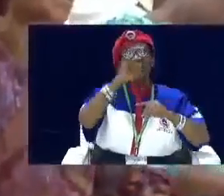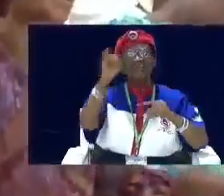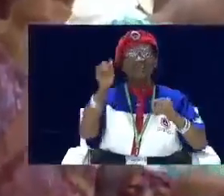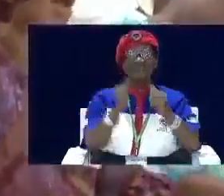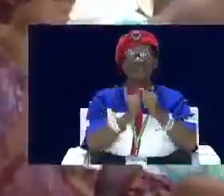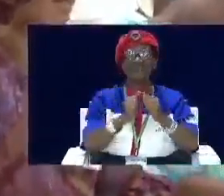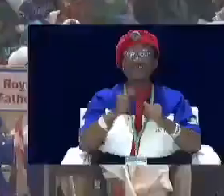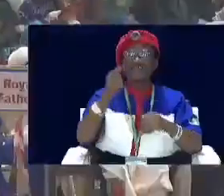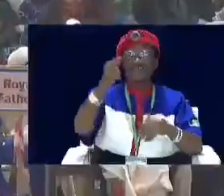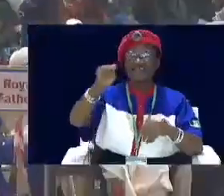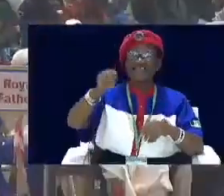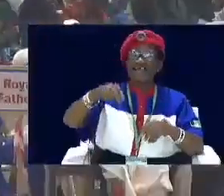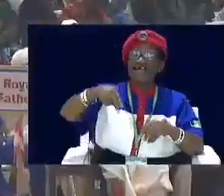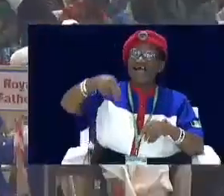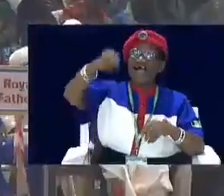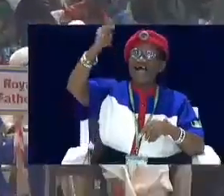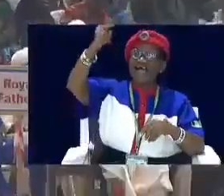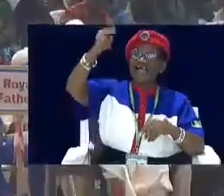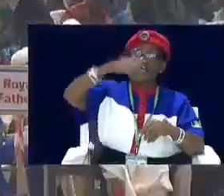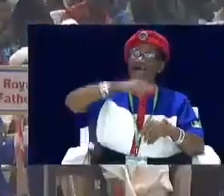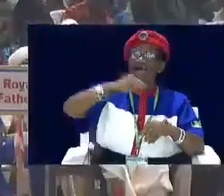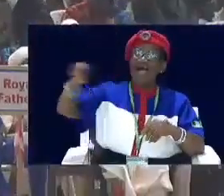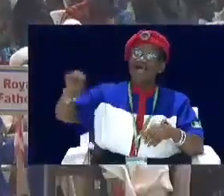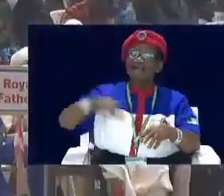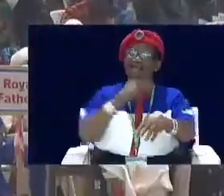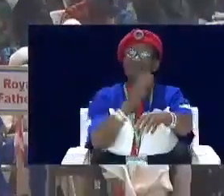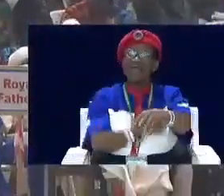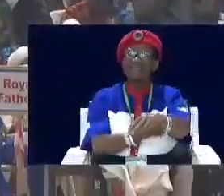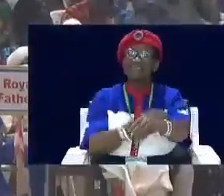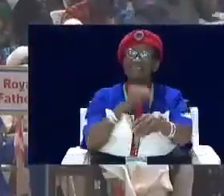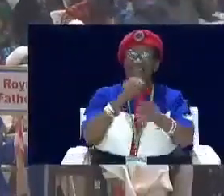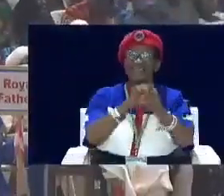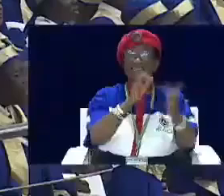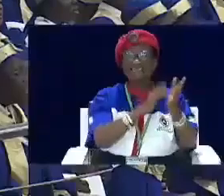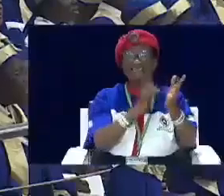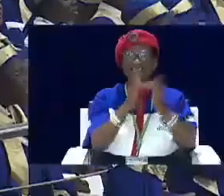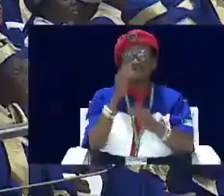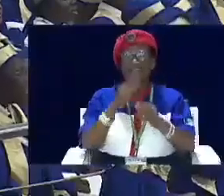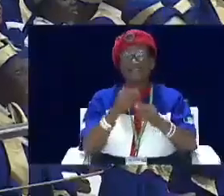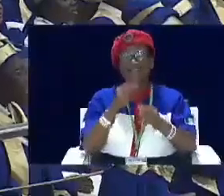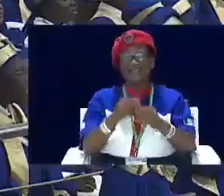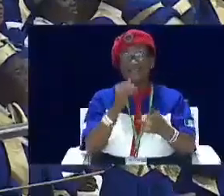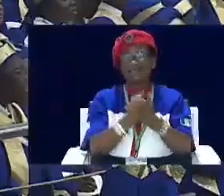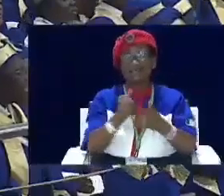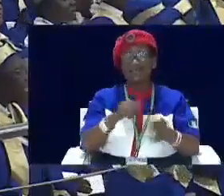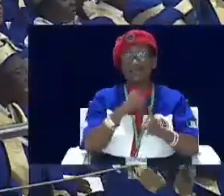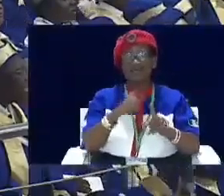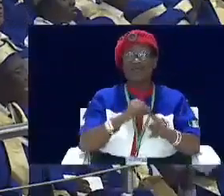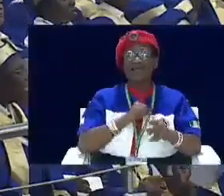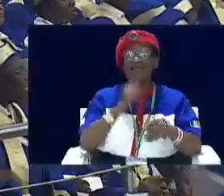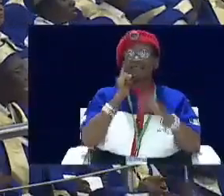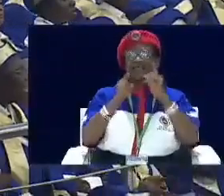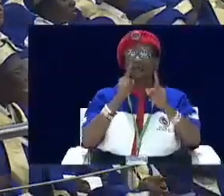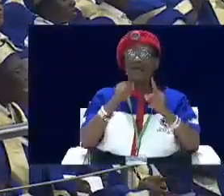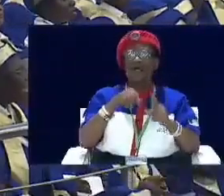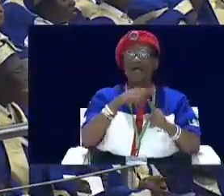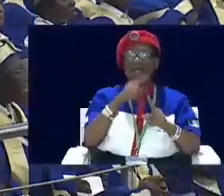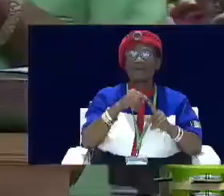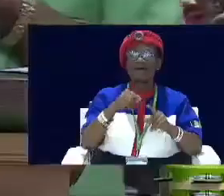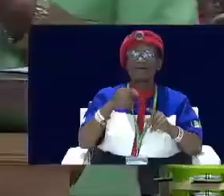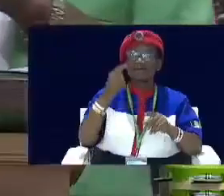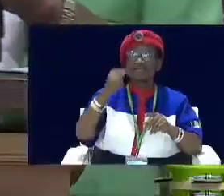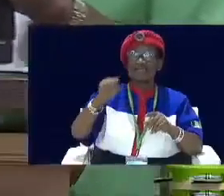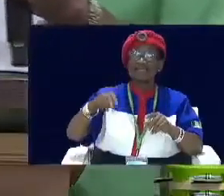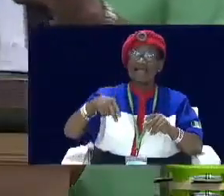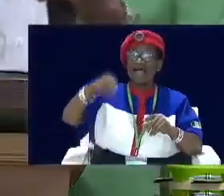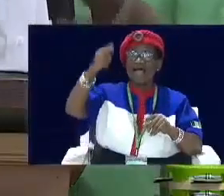àwọn ọlọ́lá, àwọn ọba àti àwọn ìjòyè. And when I'm talking about the high and mighty. Tí bá wọn sọ nípa ti àwọn